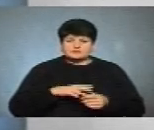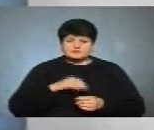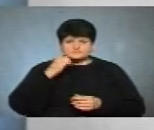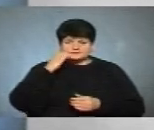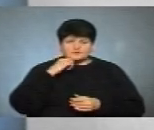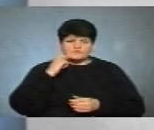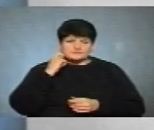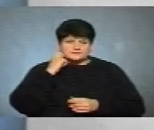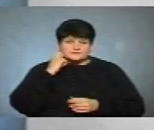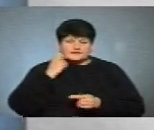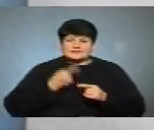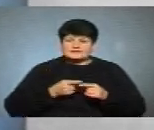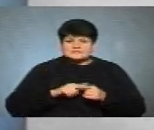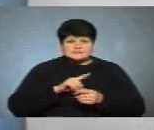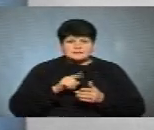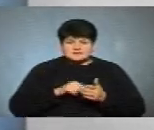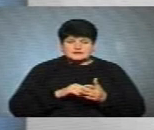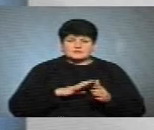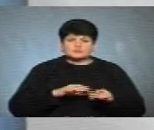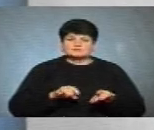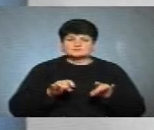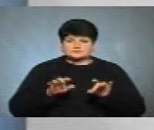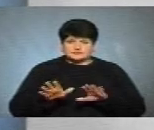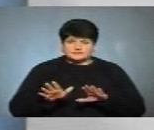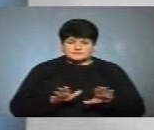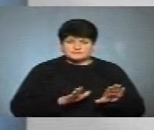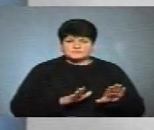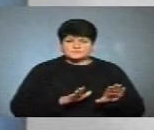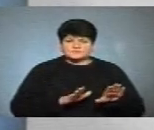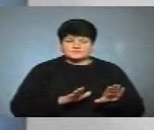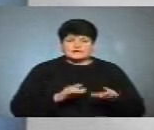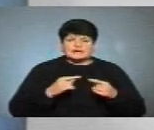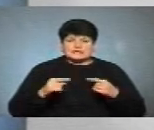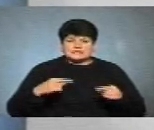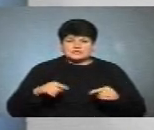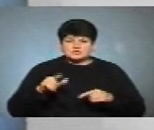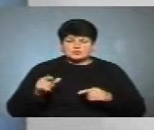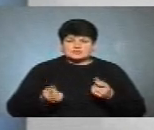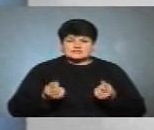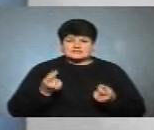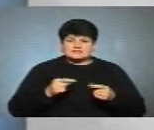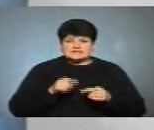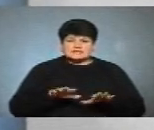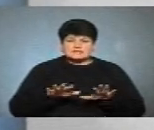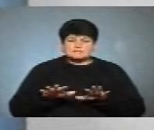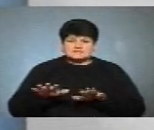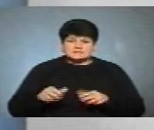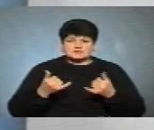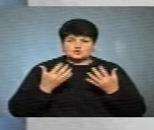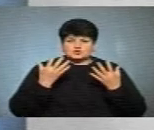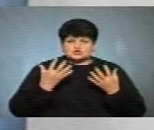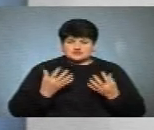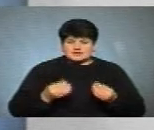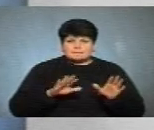віку. Але це питання було врегульовано, інші люди з'явилися на їхні місця, і на сьогоднішній